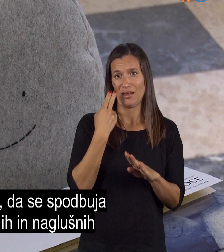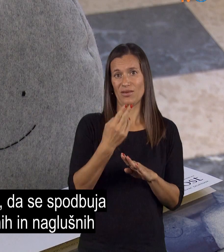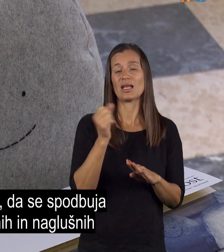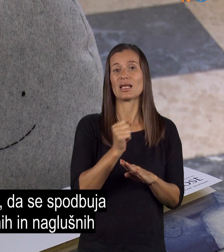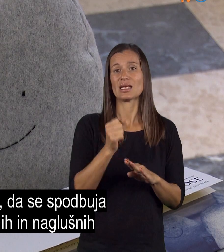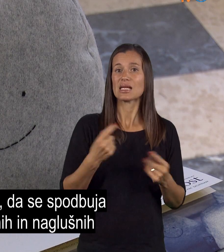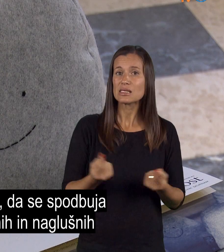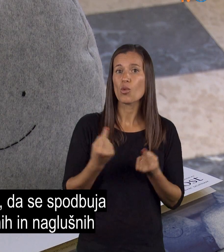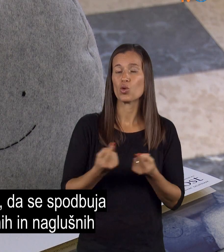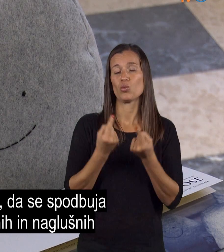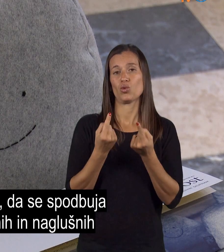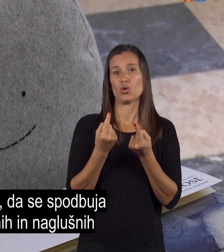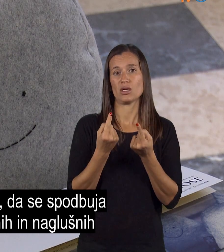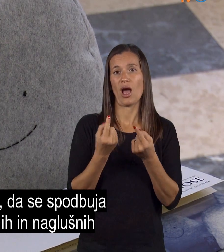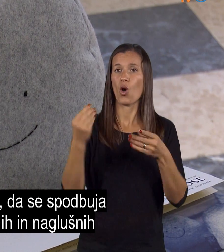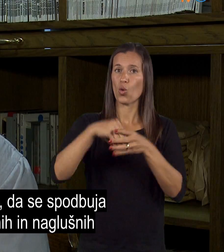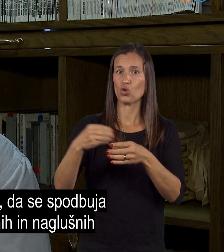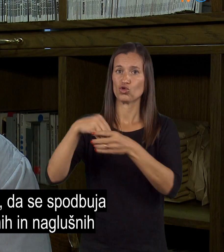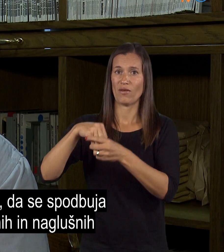da se spodbuja, a ne, pač